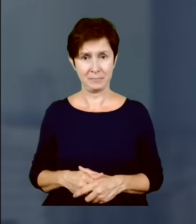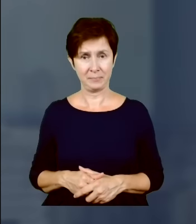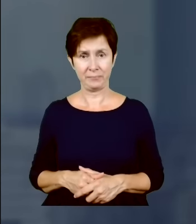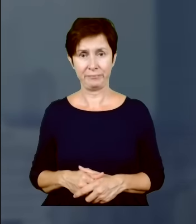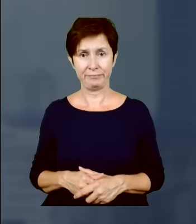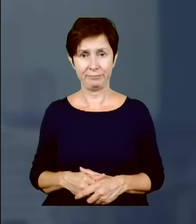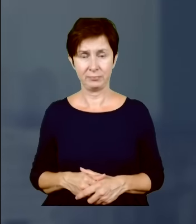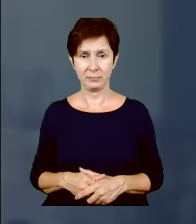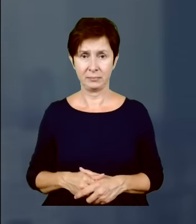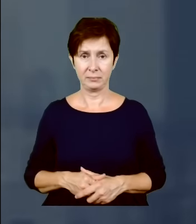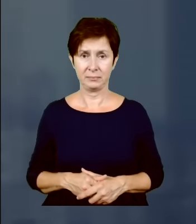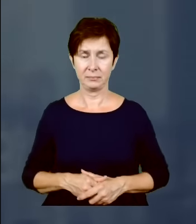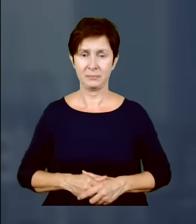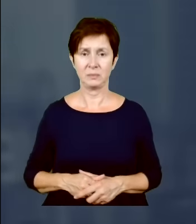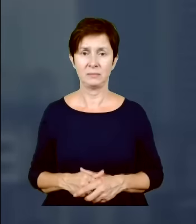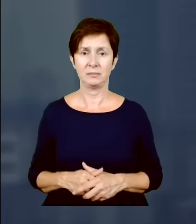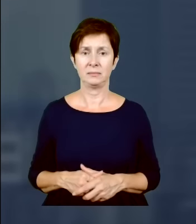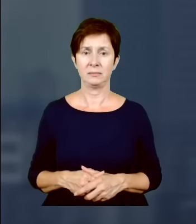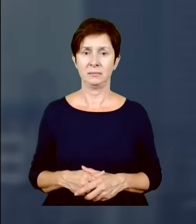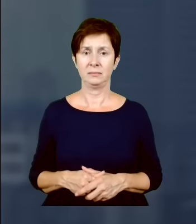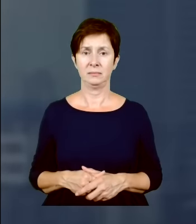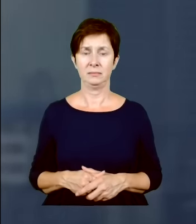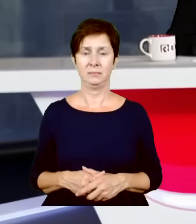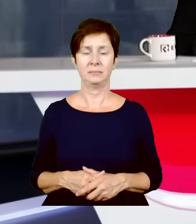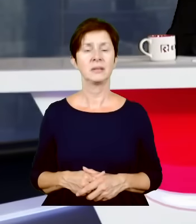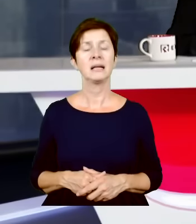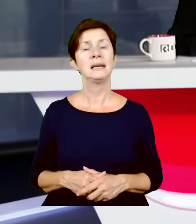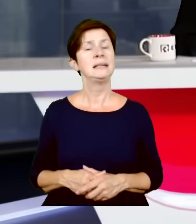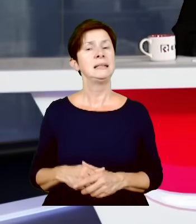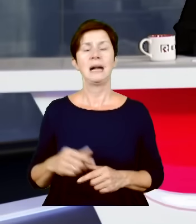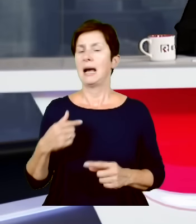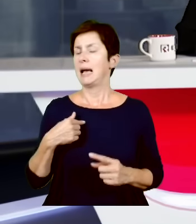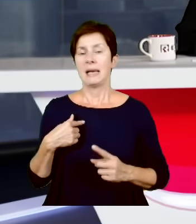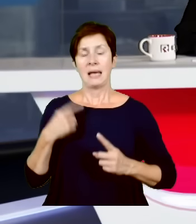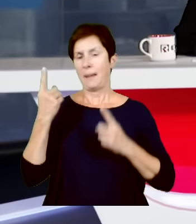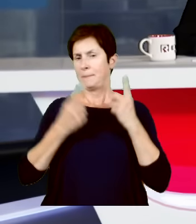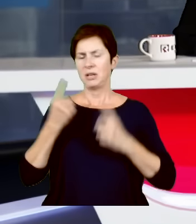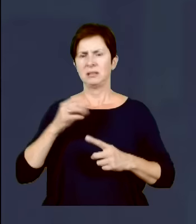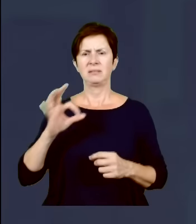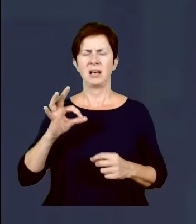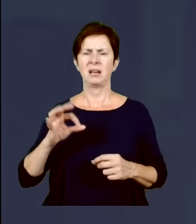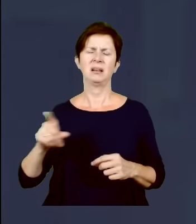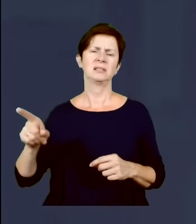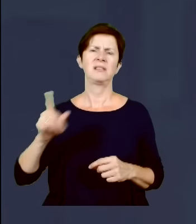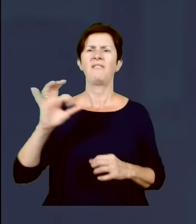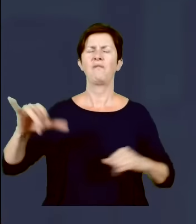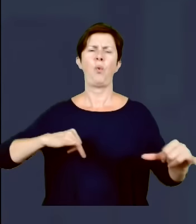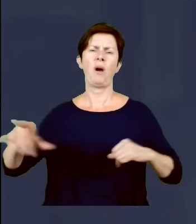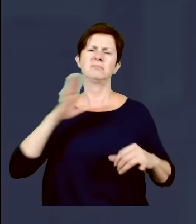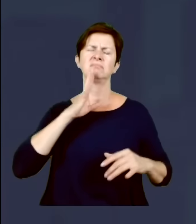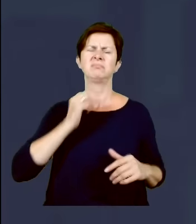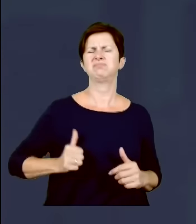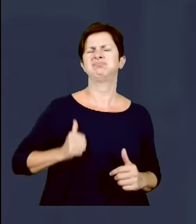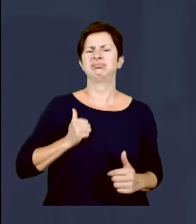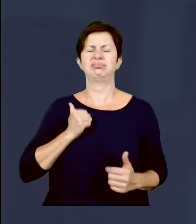nie powo dobry dobry chwyt prowy wiecie co panie ja myślę że my mamy do czynienia z arogancję władzy po prostu myślę sobie